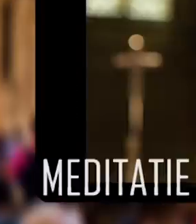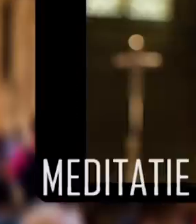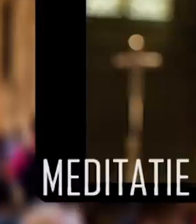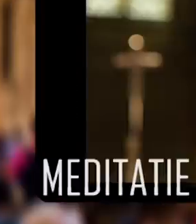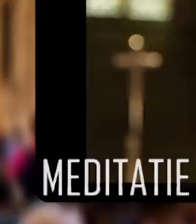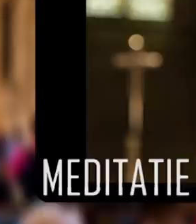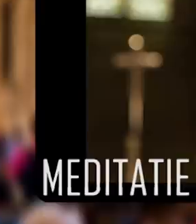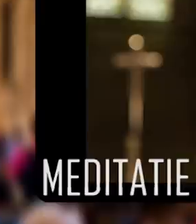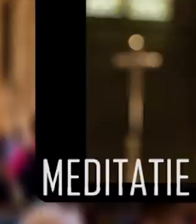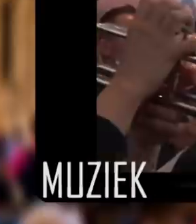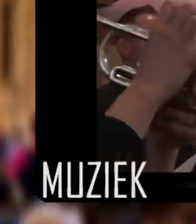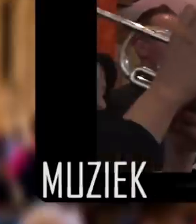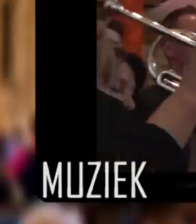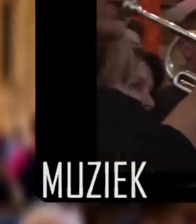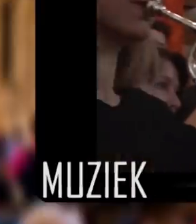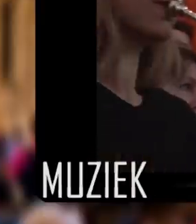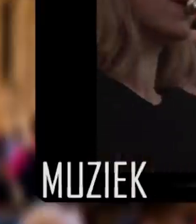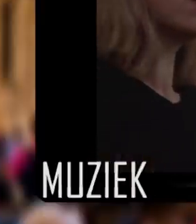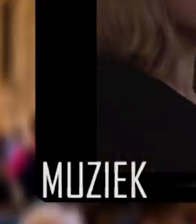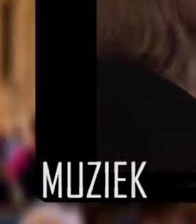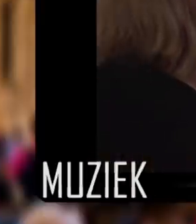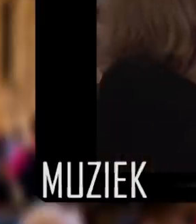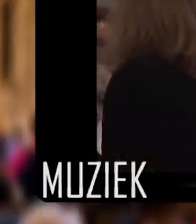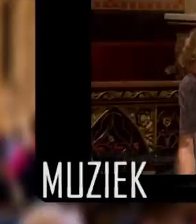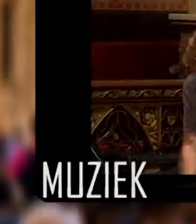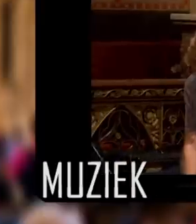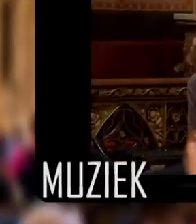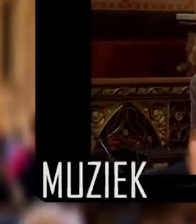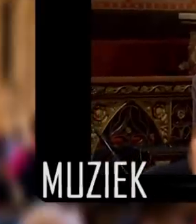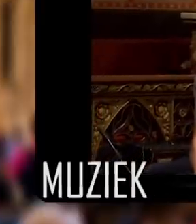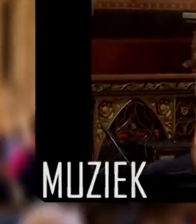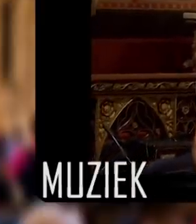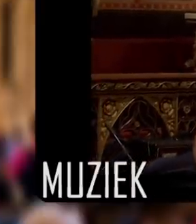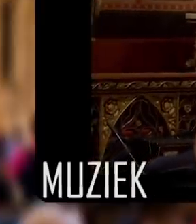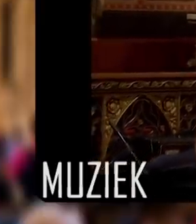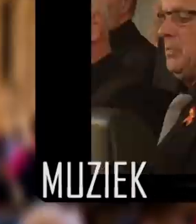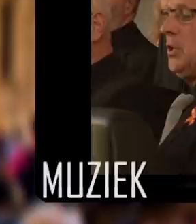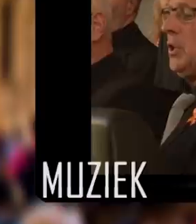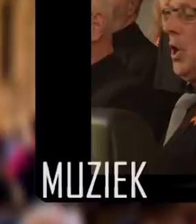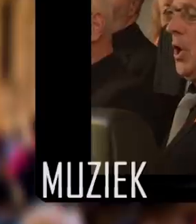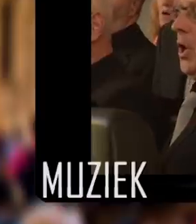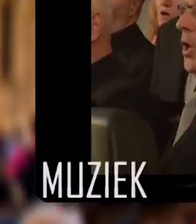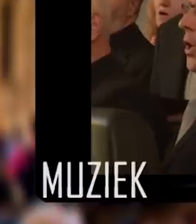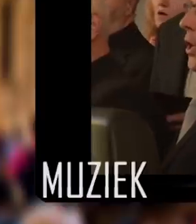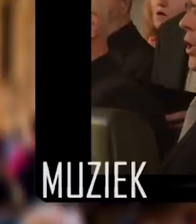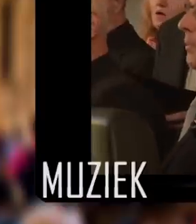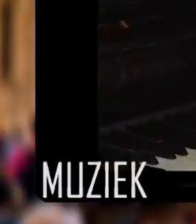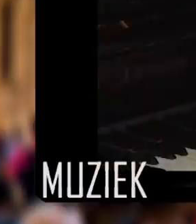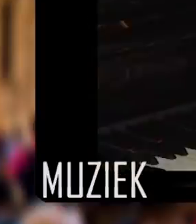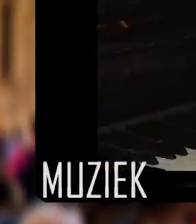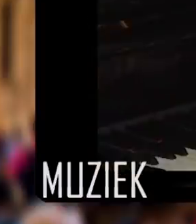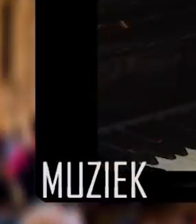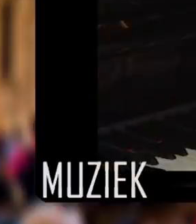gebaren, cursussen van Weet Wat Je Gelooft en documentaires. We ondersteunen werkers in de kerk met informatie